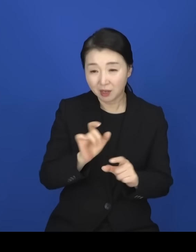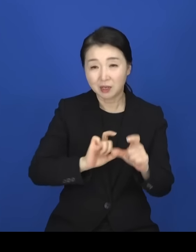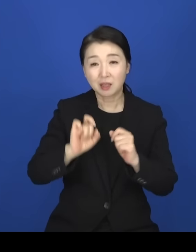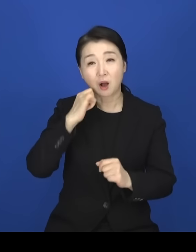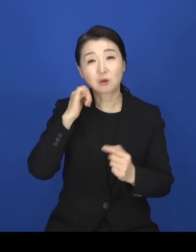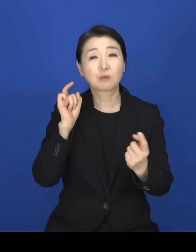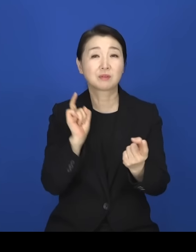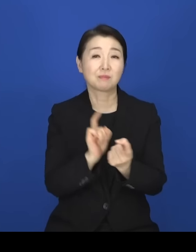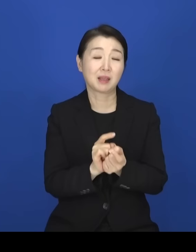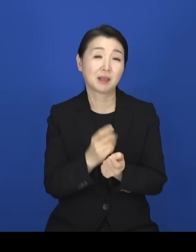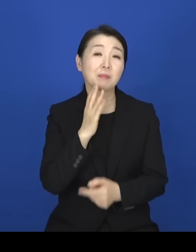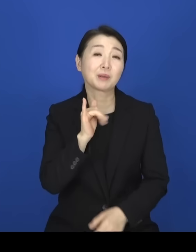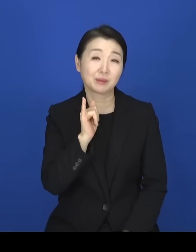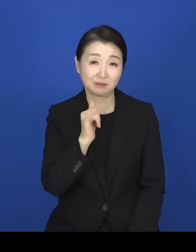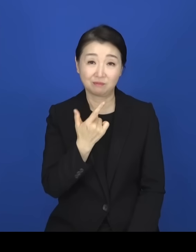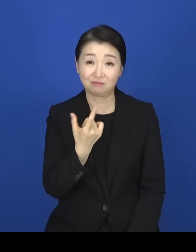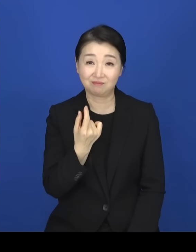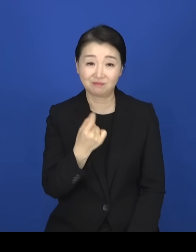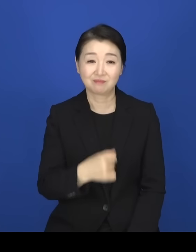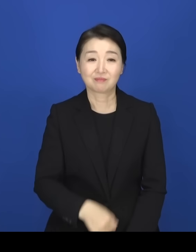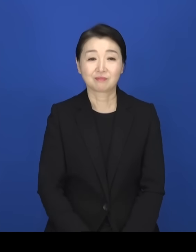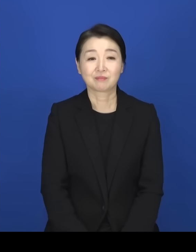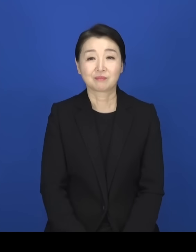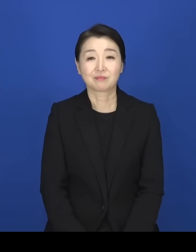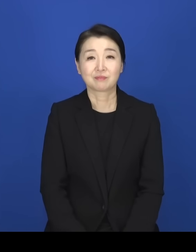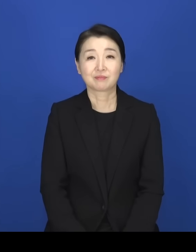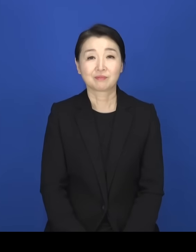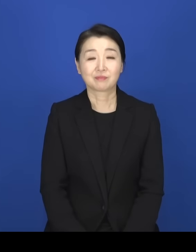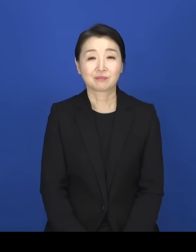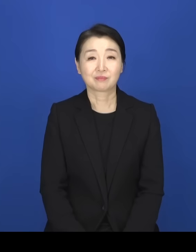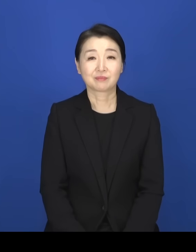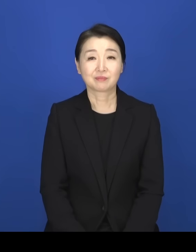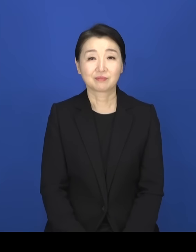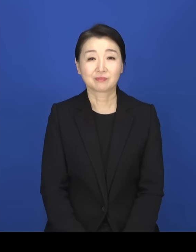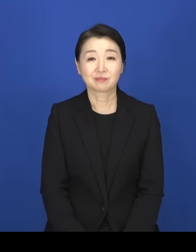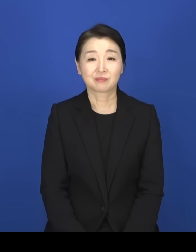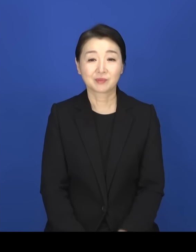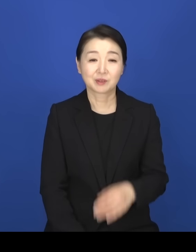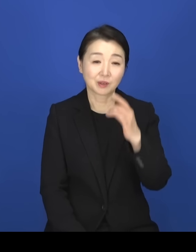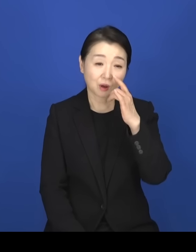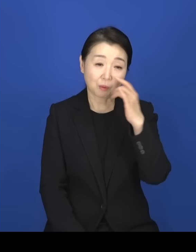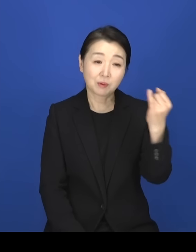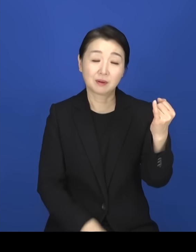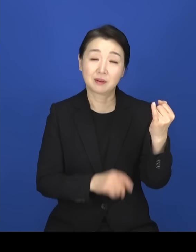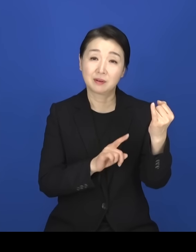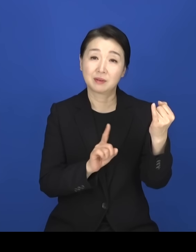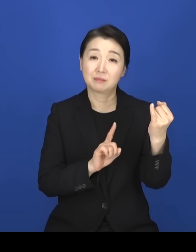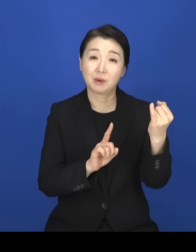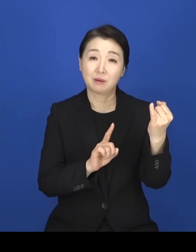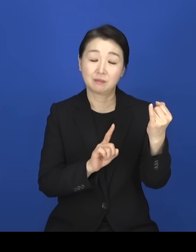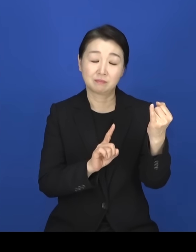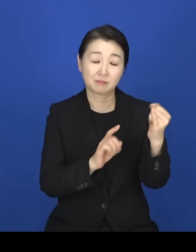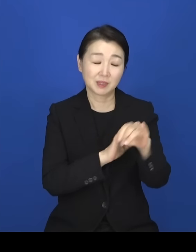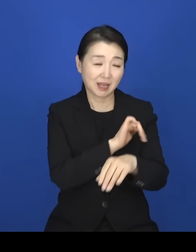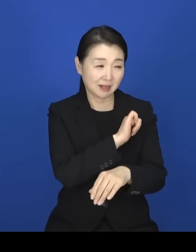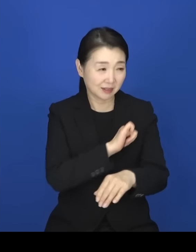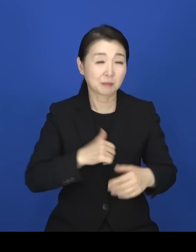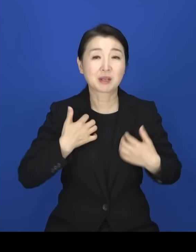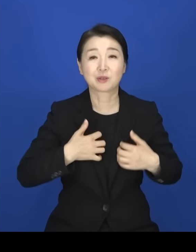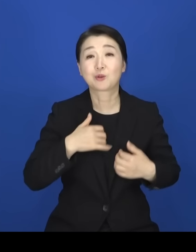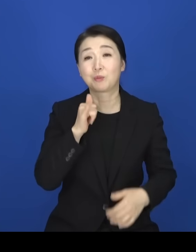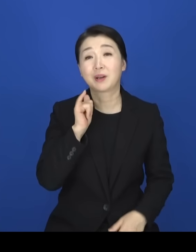일에 겪었을 수도 모르잖아요. 네. 그런 게 과거 일이기 때문에. 네, 그거를 어머니가 또 그리고 굉장히 그걸 참아내는